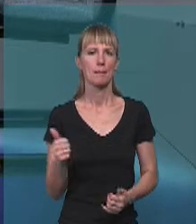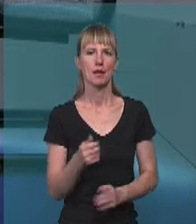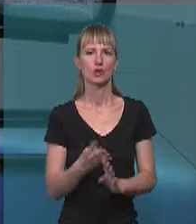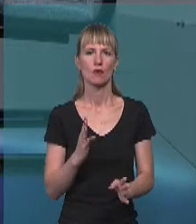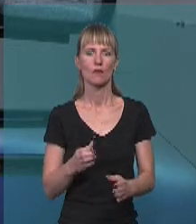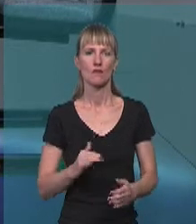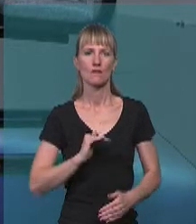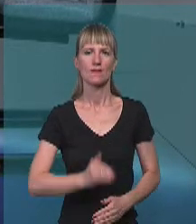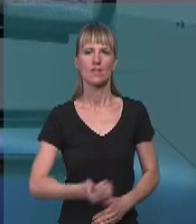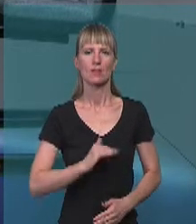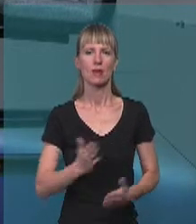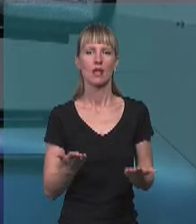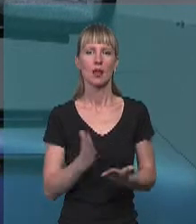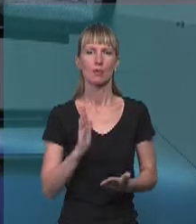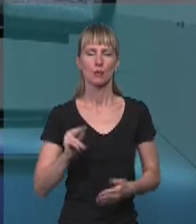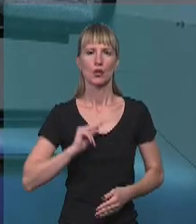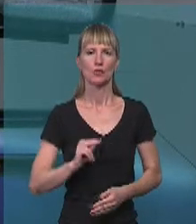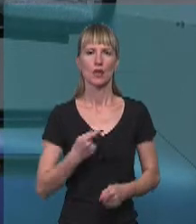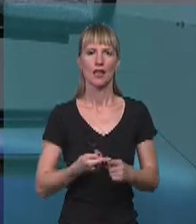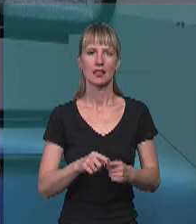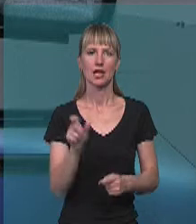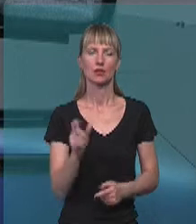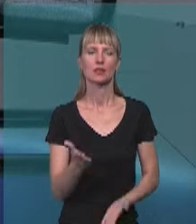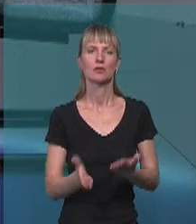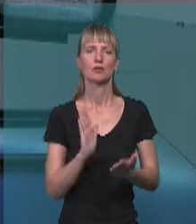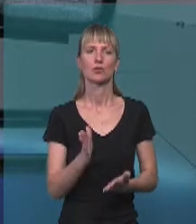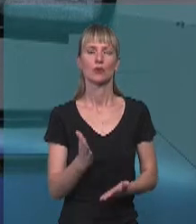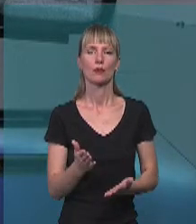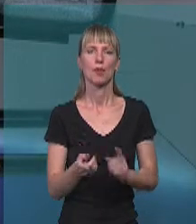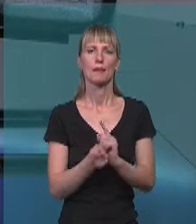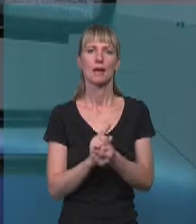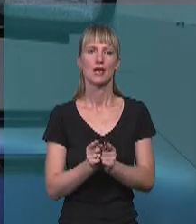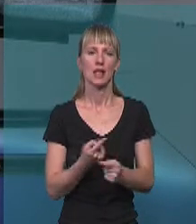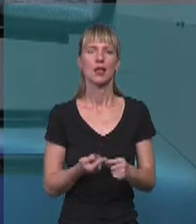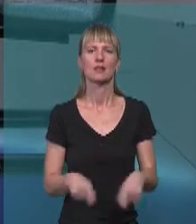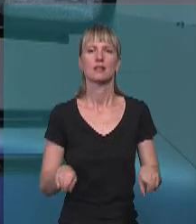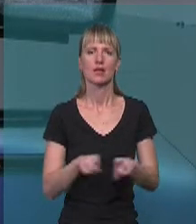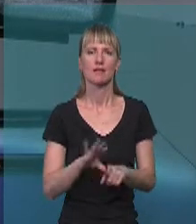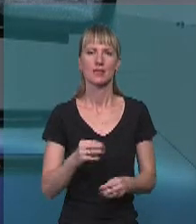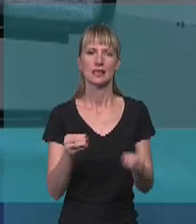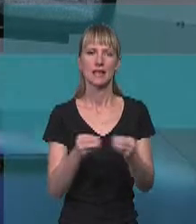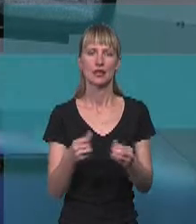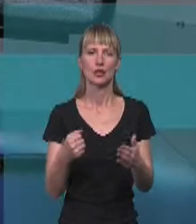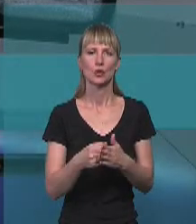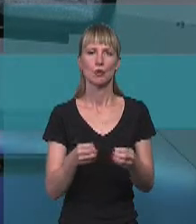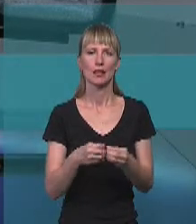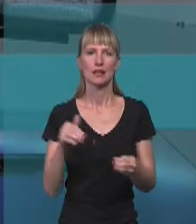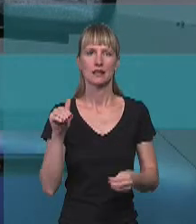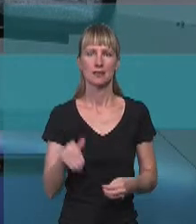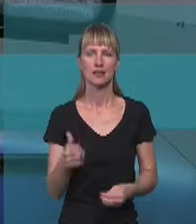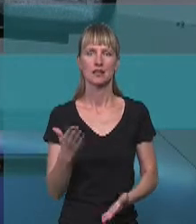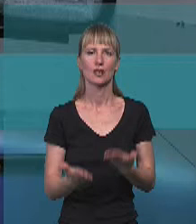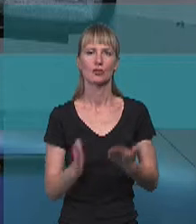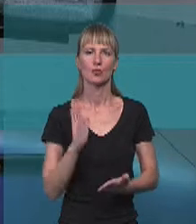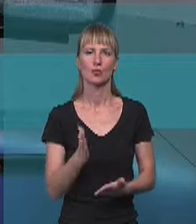першочерговість компанії, в якій буде працювати ця людина. Якщо ми будемо брати перекладача, це теж від 10 до 15 тисяч. Якщо